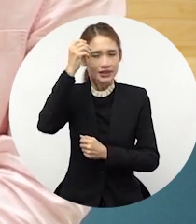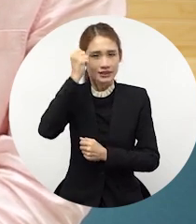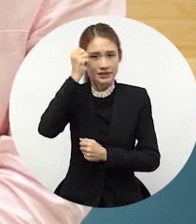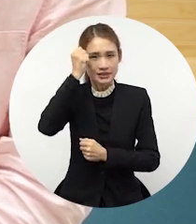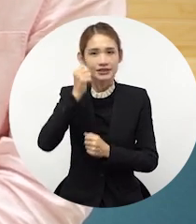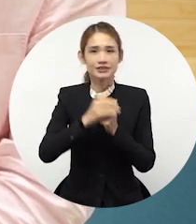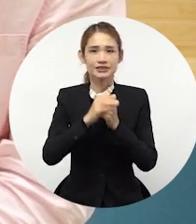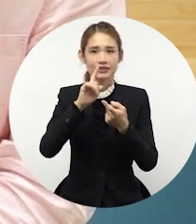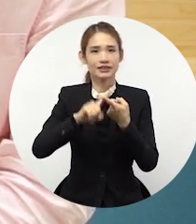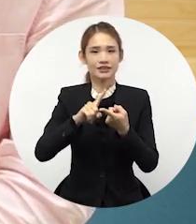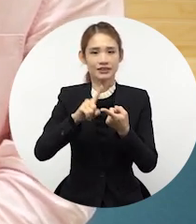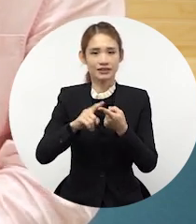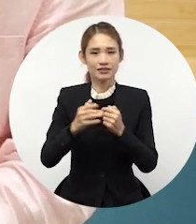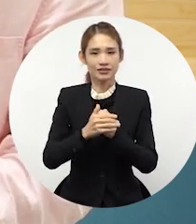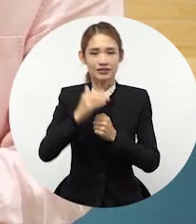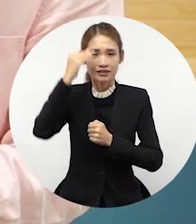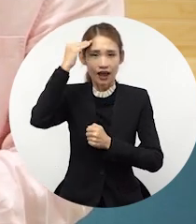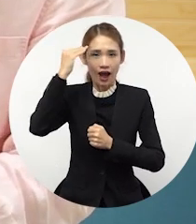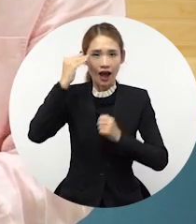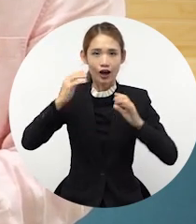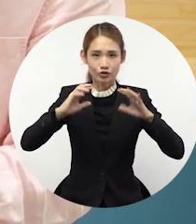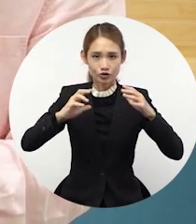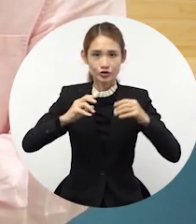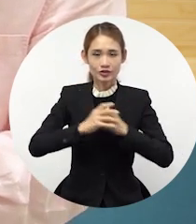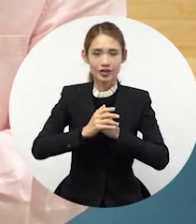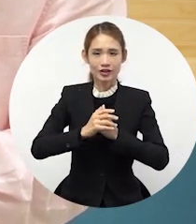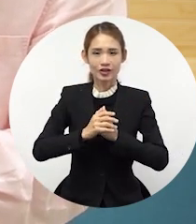그러한 인식들이 저는 이제 우리